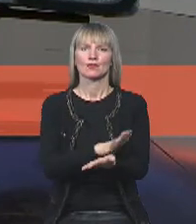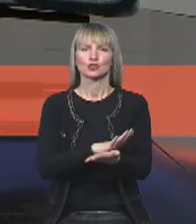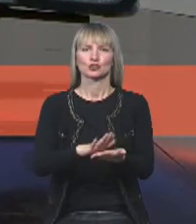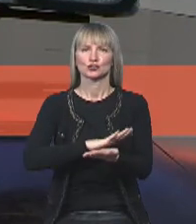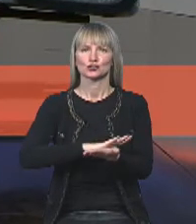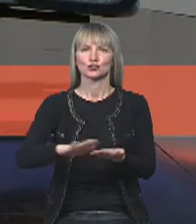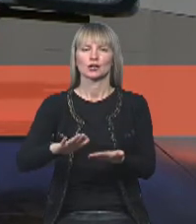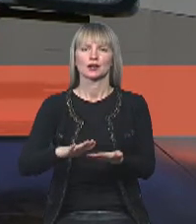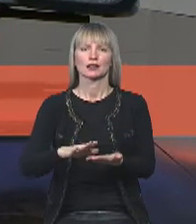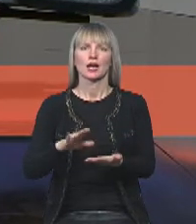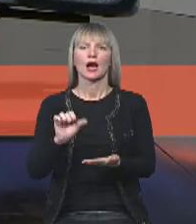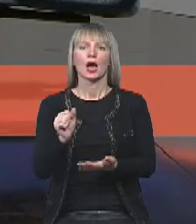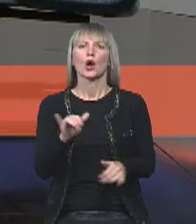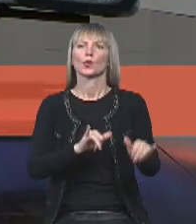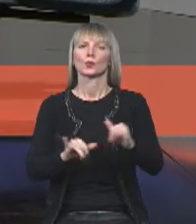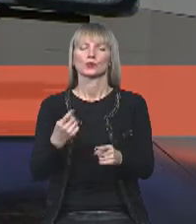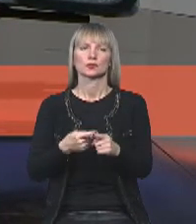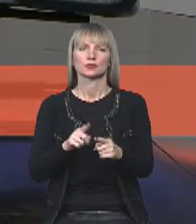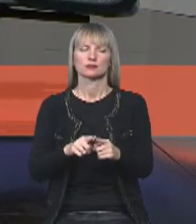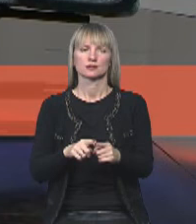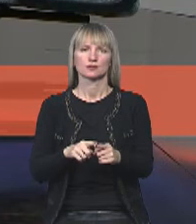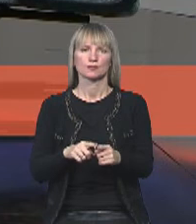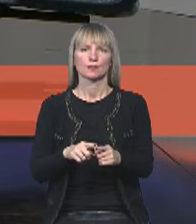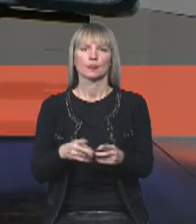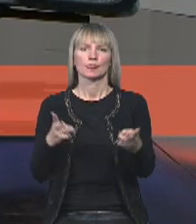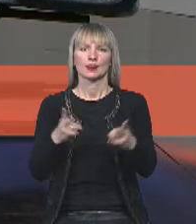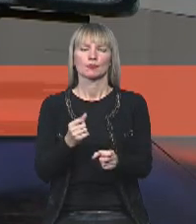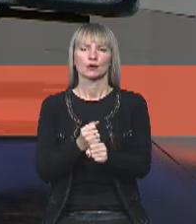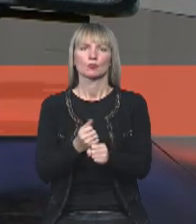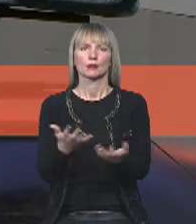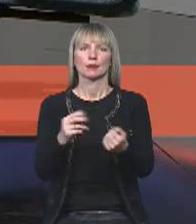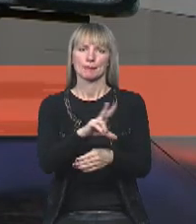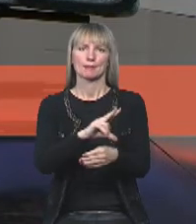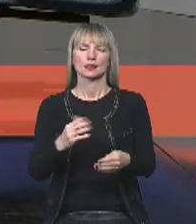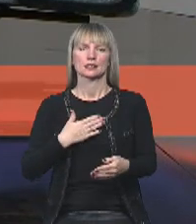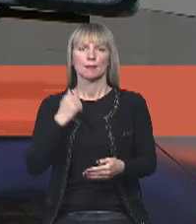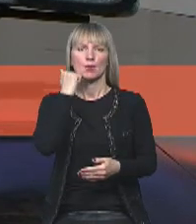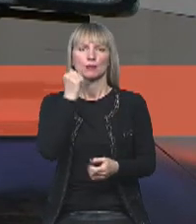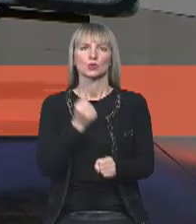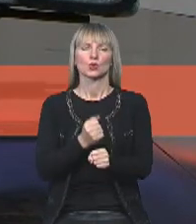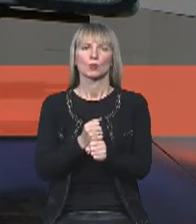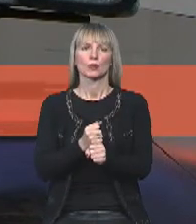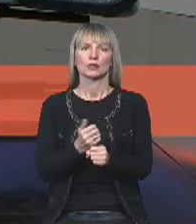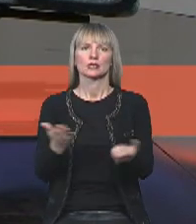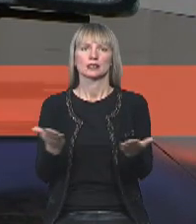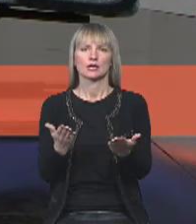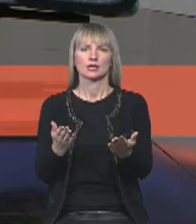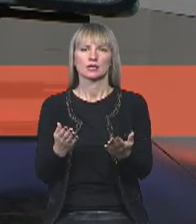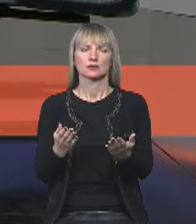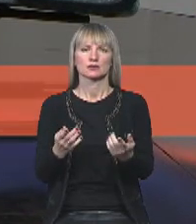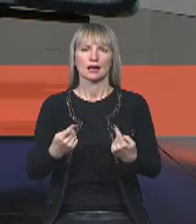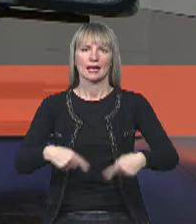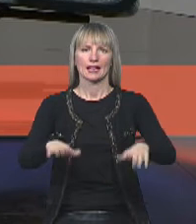вичищати все, uh-huh, але куди це дівати? Да? Ось, то треба робити, знову брати приклад у наших бабусь, робити якісь